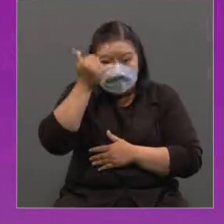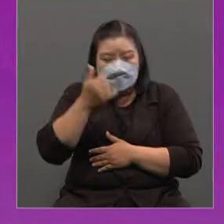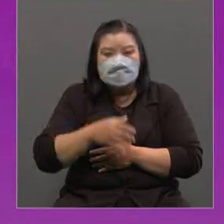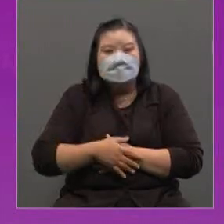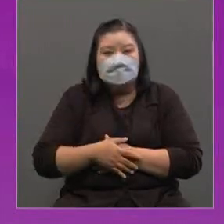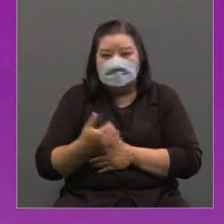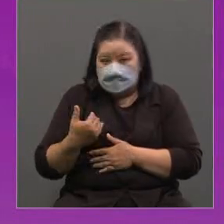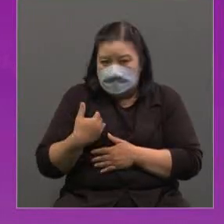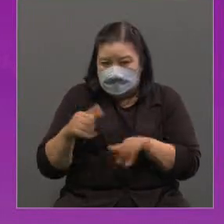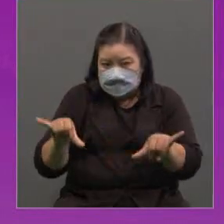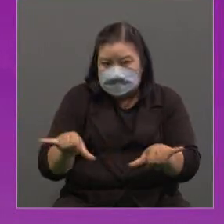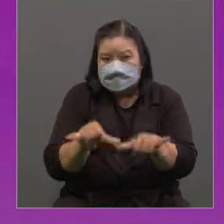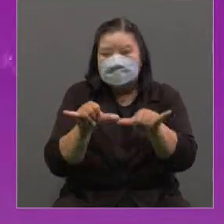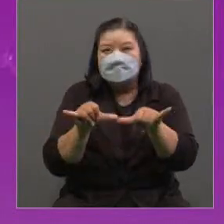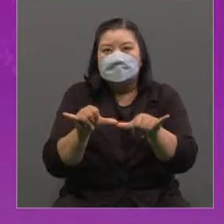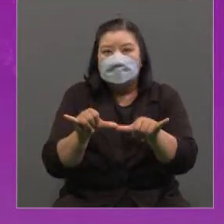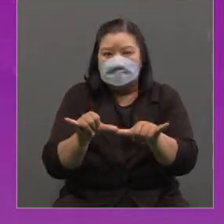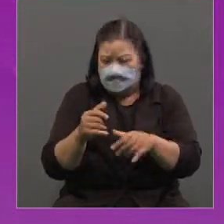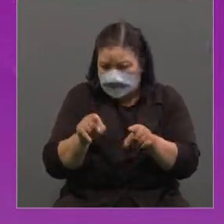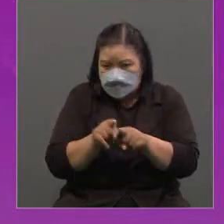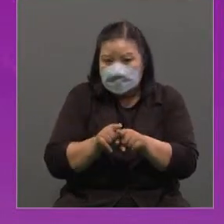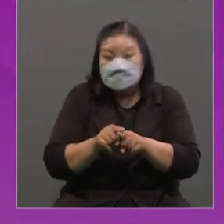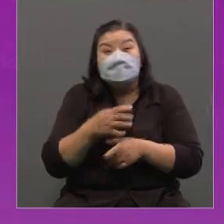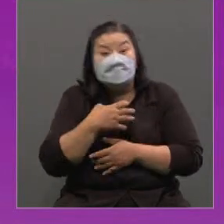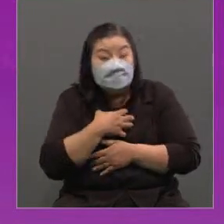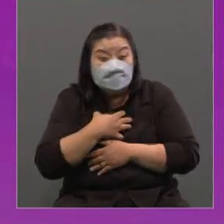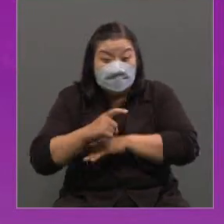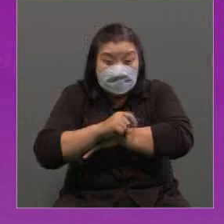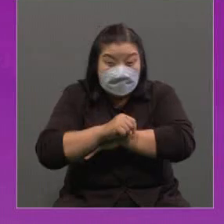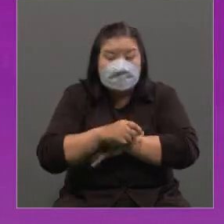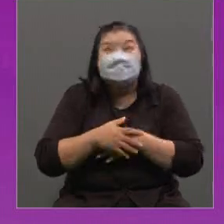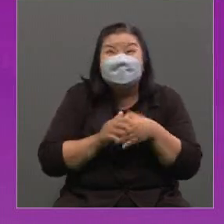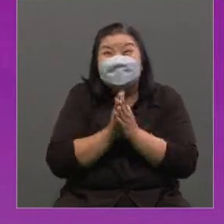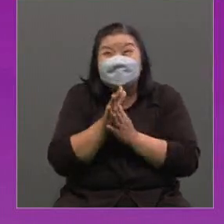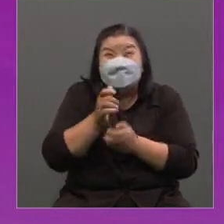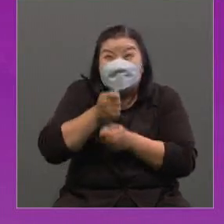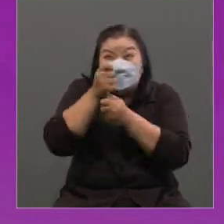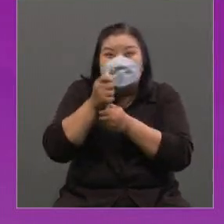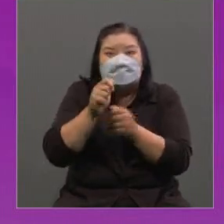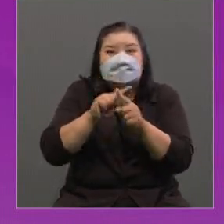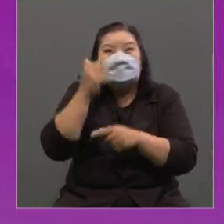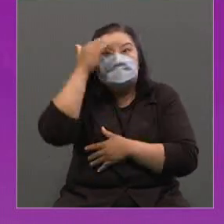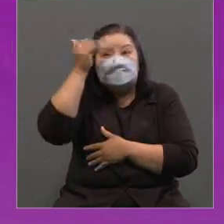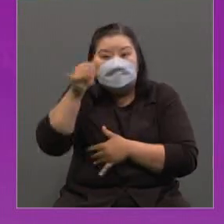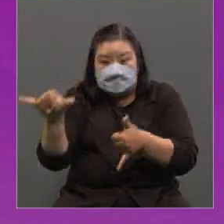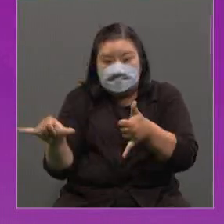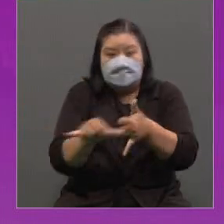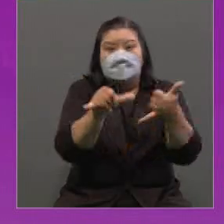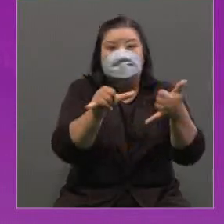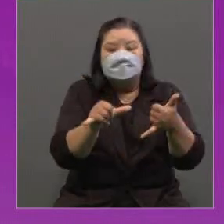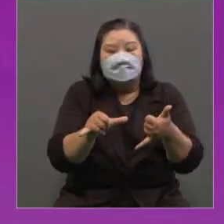นะเพราะว่ามีชาวบ้านเนี่ยที่ไปเก็บของป่าไปแหย่ไข่มดแดงเนี่ยถูกกระทิงไล่ขวิดจนได้รับบาดเจ็บมาแล้วหลายคน